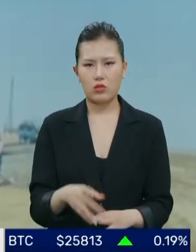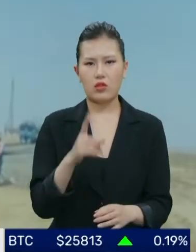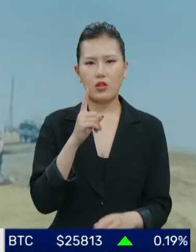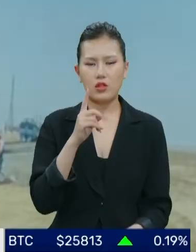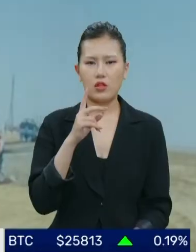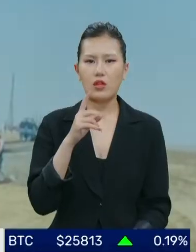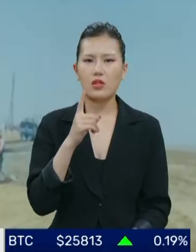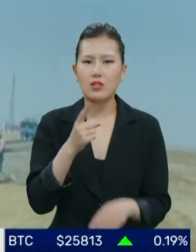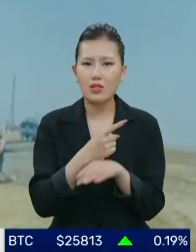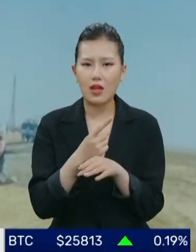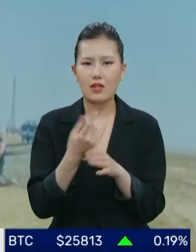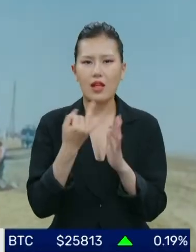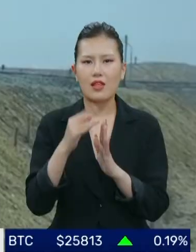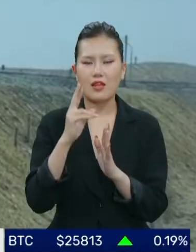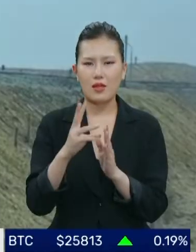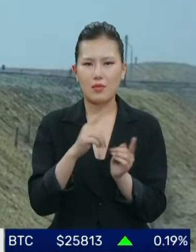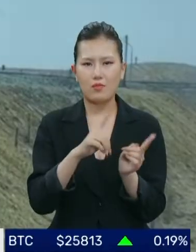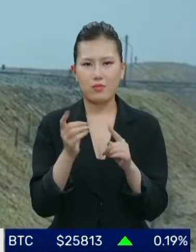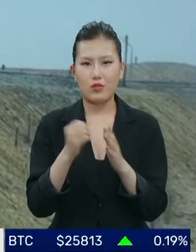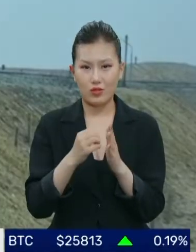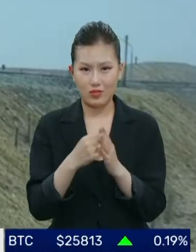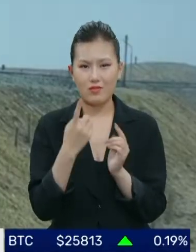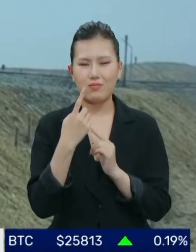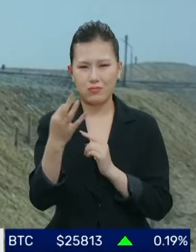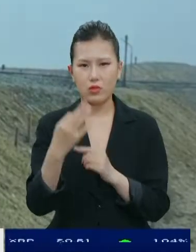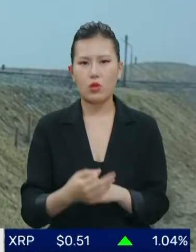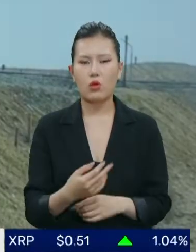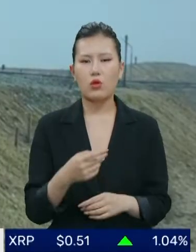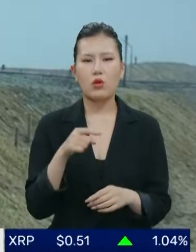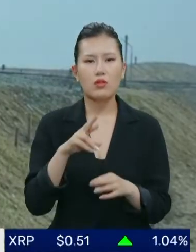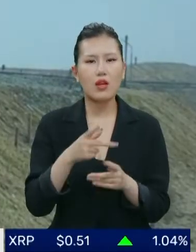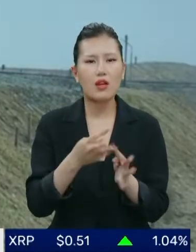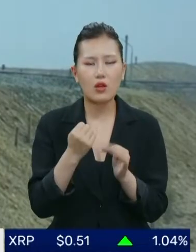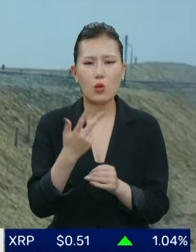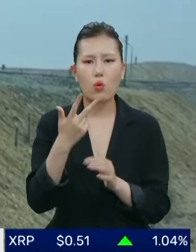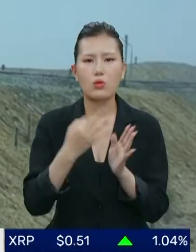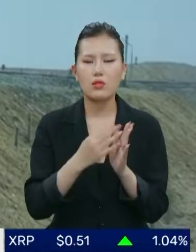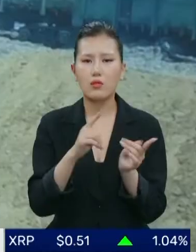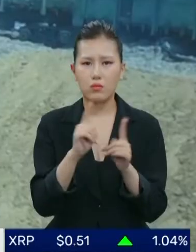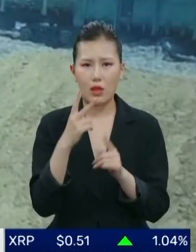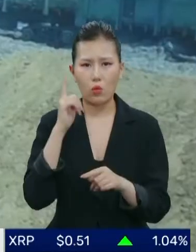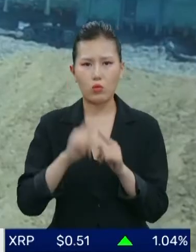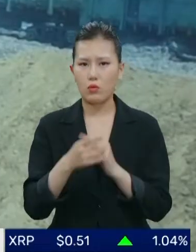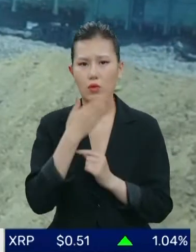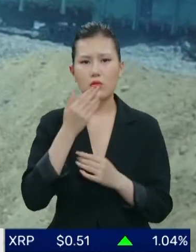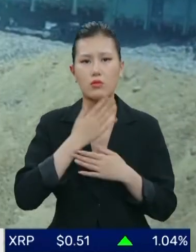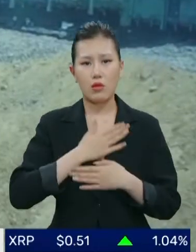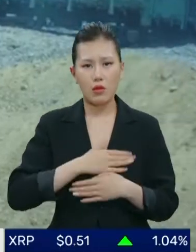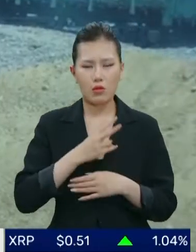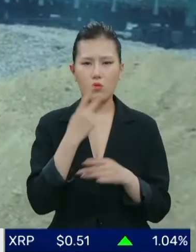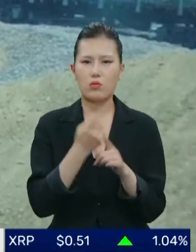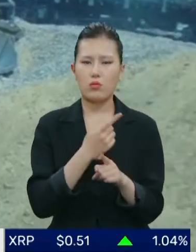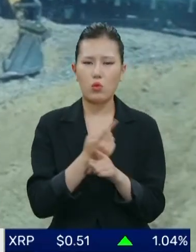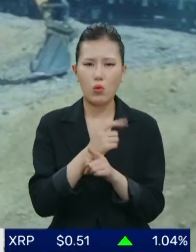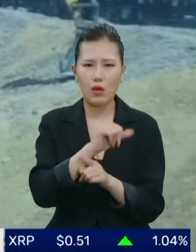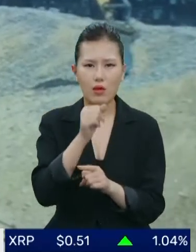зөвшөөрдөг. Осолсон гал тэрэг 38 км цагийн хурдтай явж исэн учраас хурд хэтрүүлснээс осол гараагүй гэлээ. Осолын газар цагдаагийн байгууллагаас хяналт шалгалт хийж